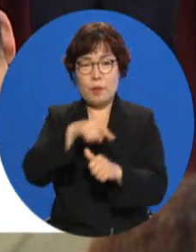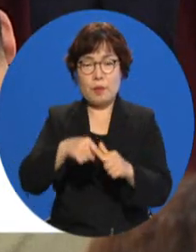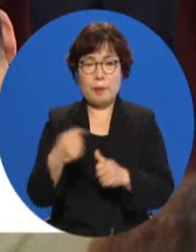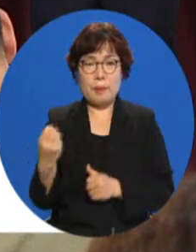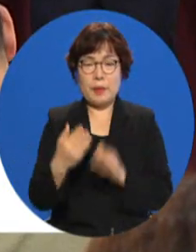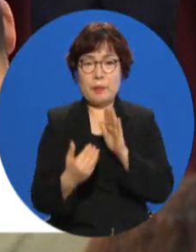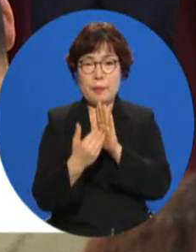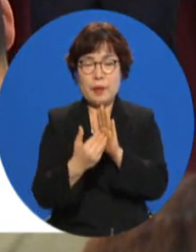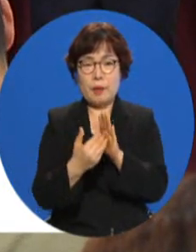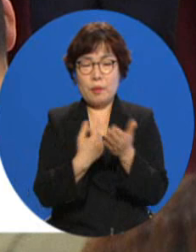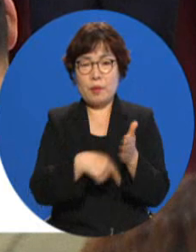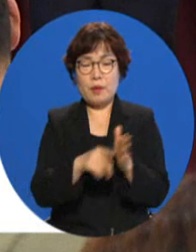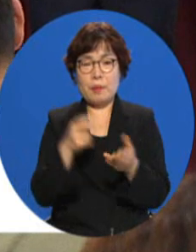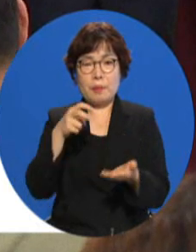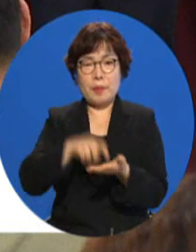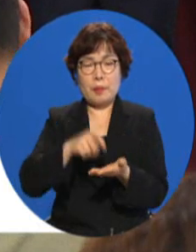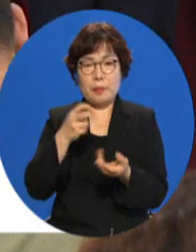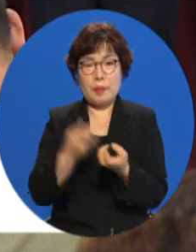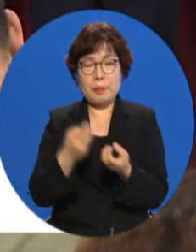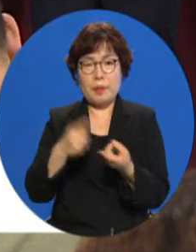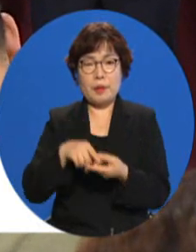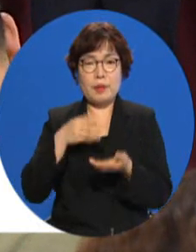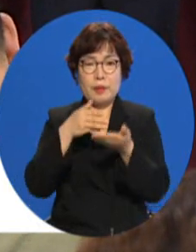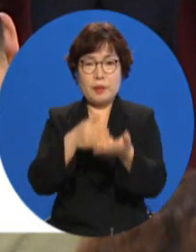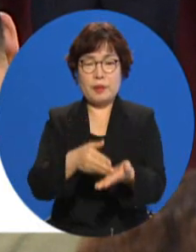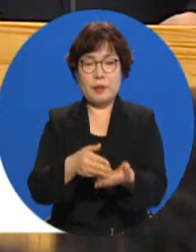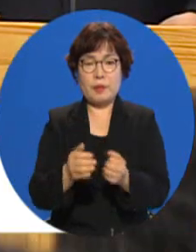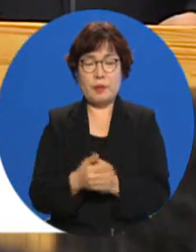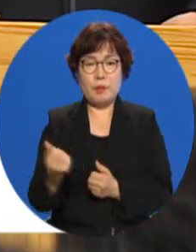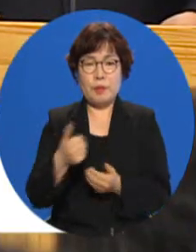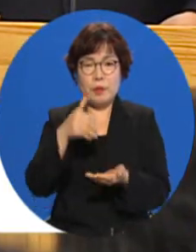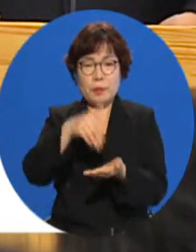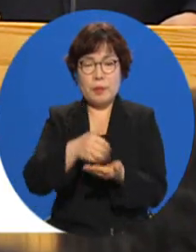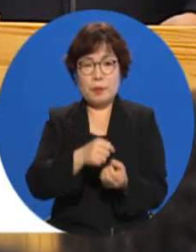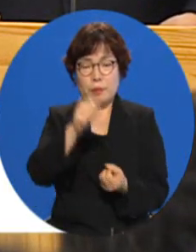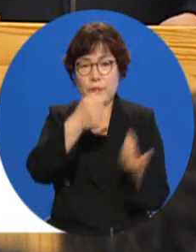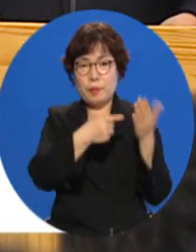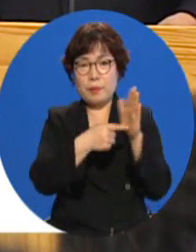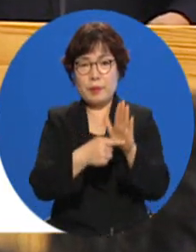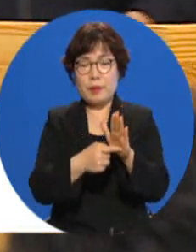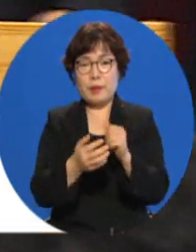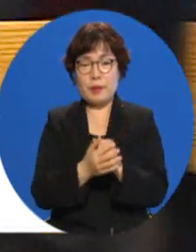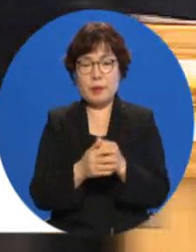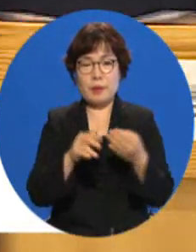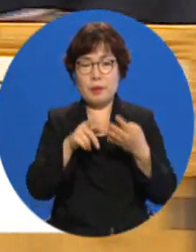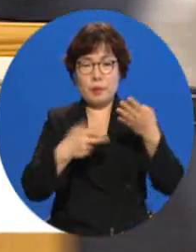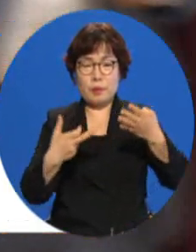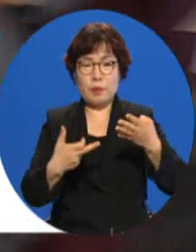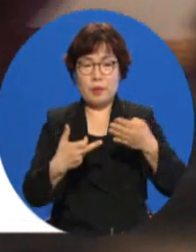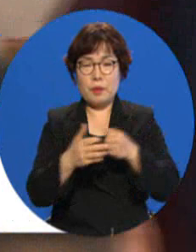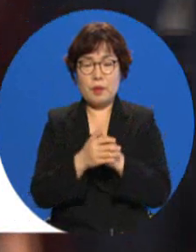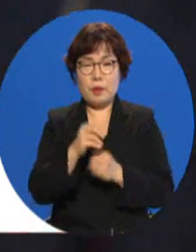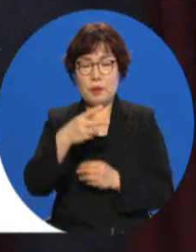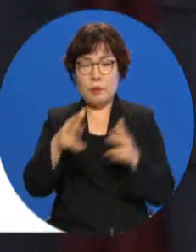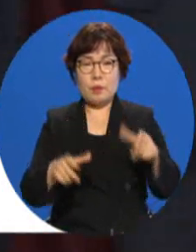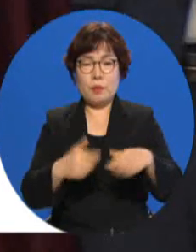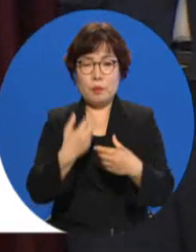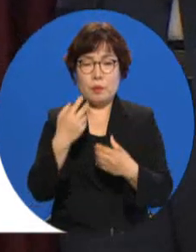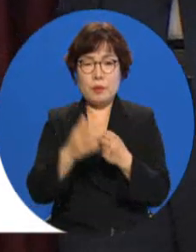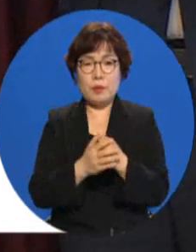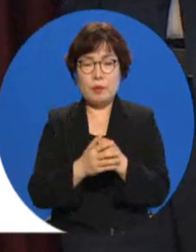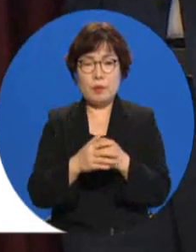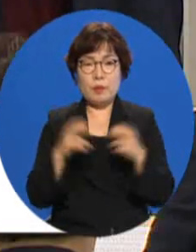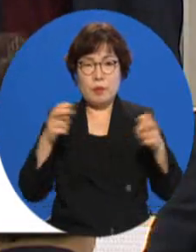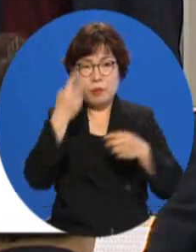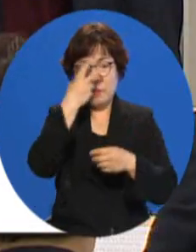방지 대책을 마련하라고 촉구했습니다. 전라남도 의회 이번 성명은 지난 17일 영산강 유역 환경청이